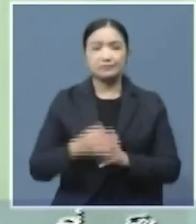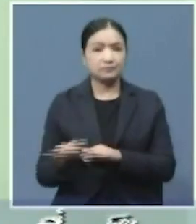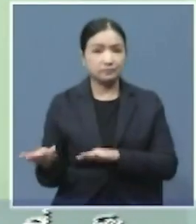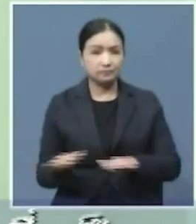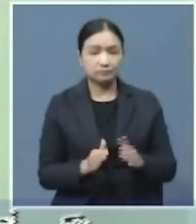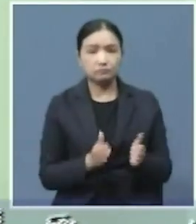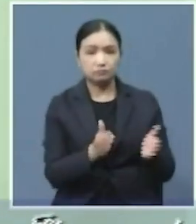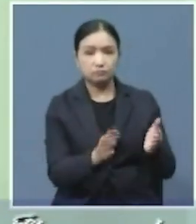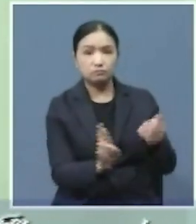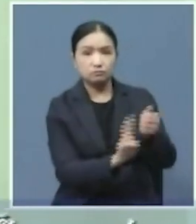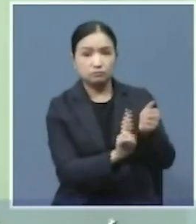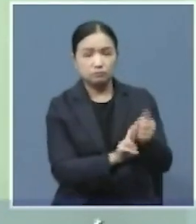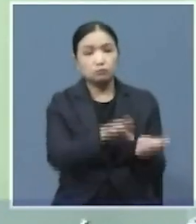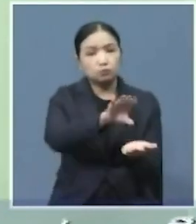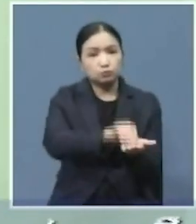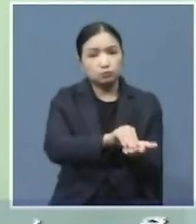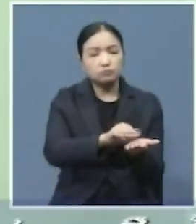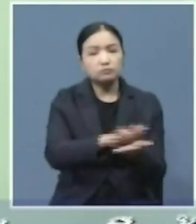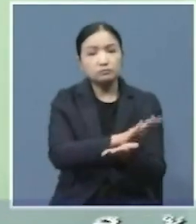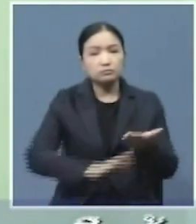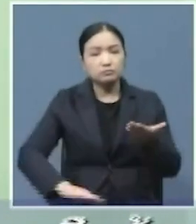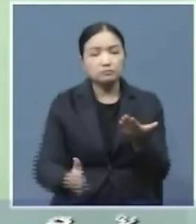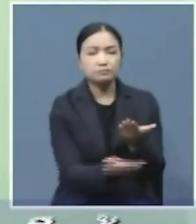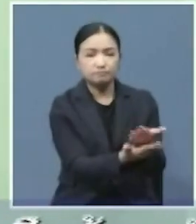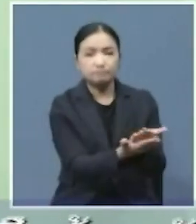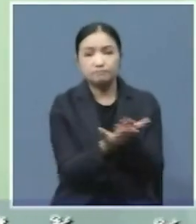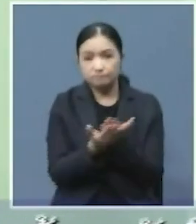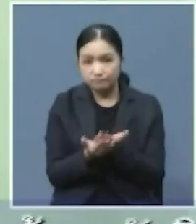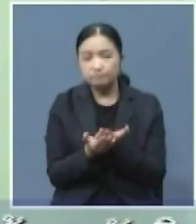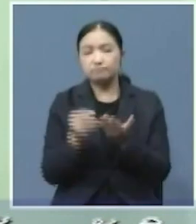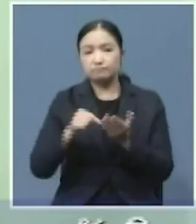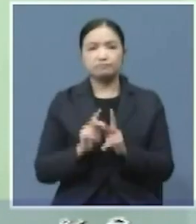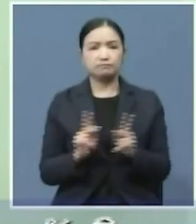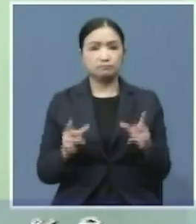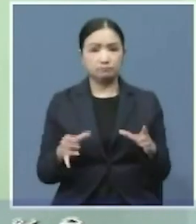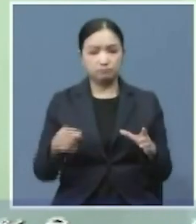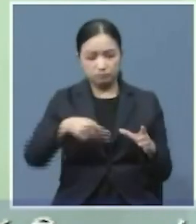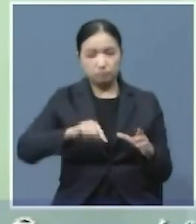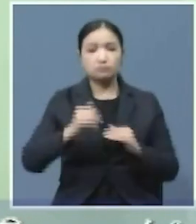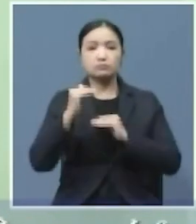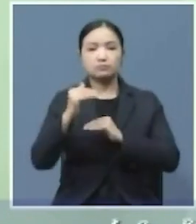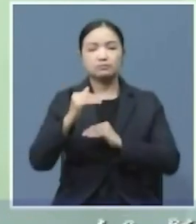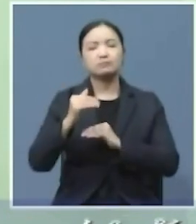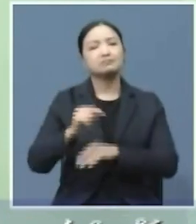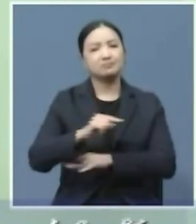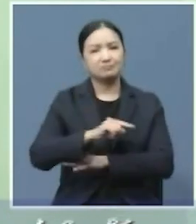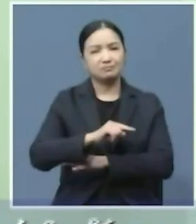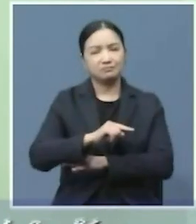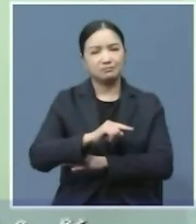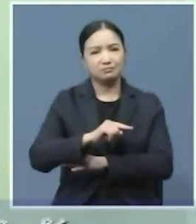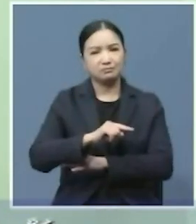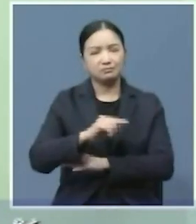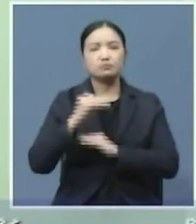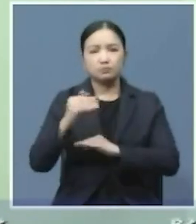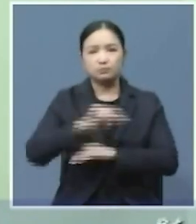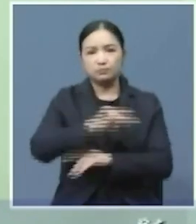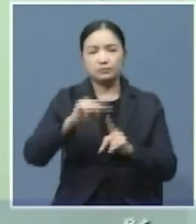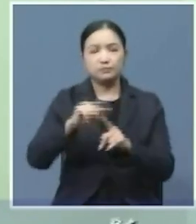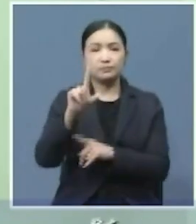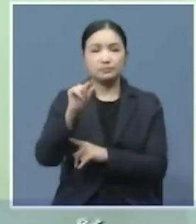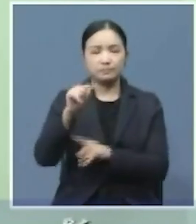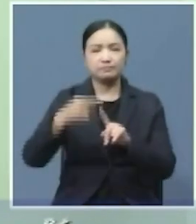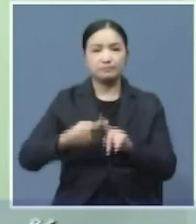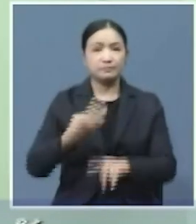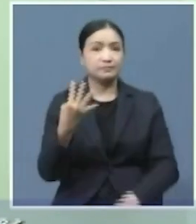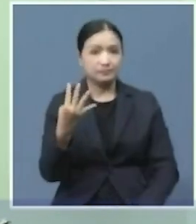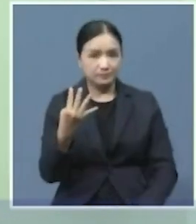ฝั่งบิ๊กโจ๊กเนี่ยส่งข้อมูลเอกสารที่เหลือทั้งหมดมาให้กับคณะกรรมการภายใน 20เมษายนด้วยครับ